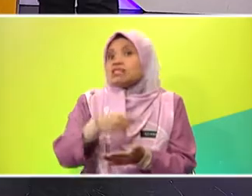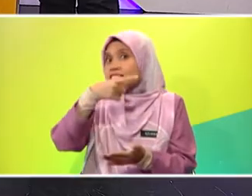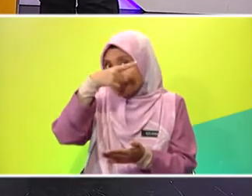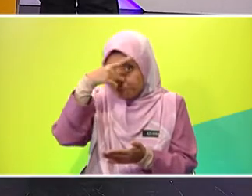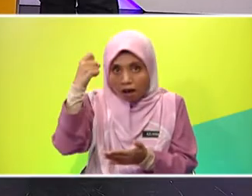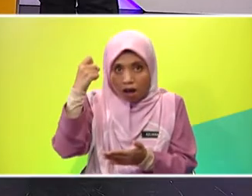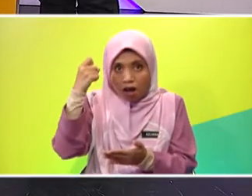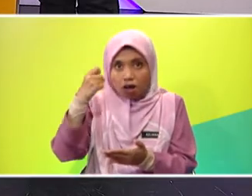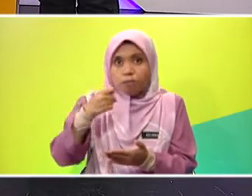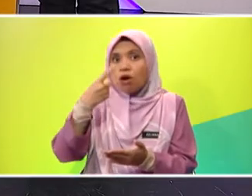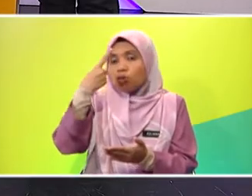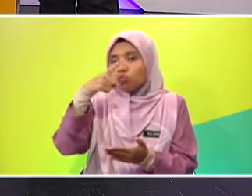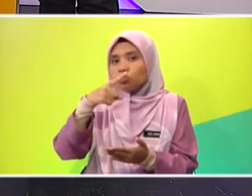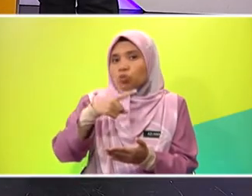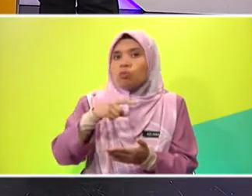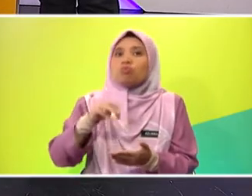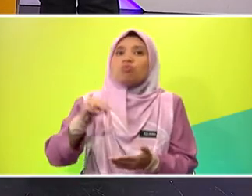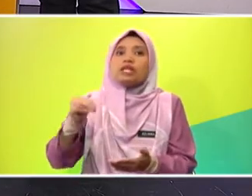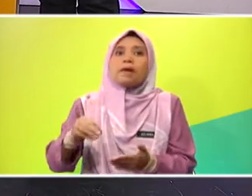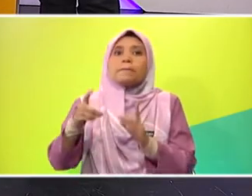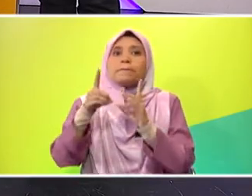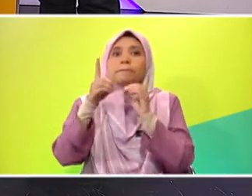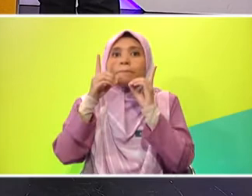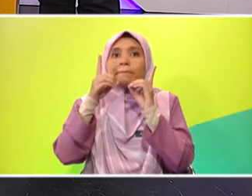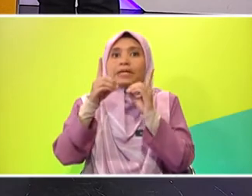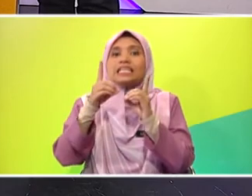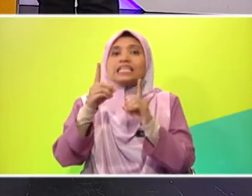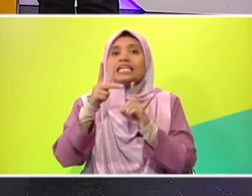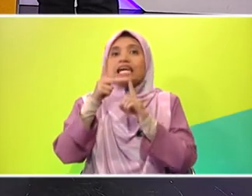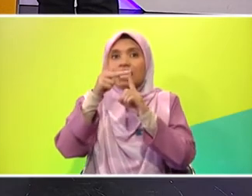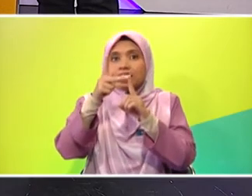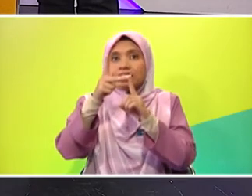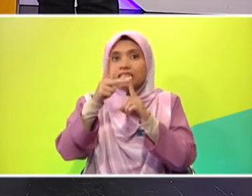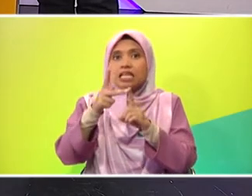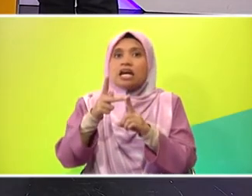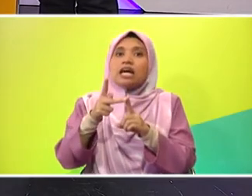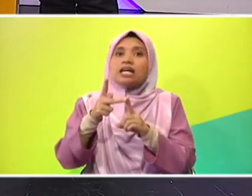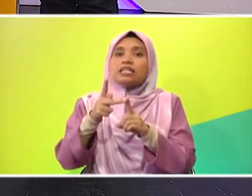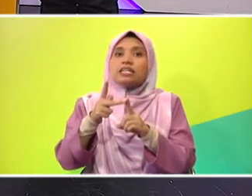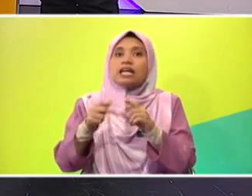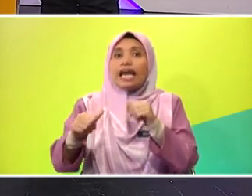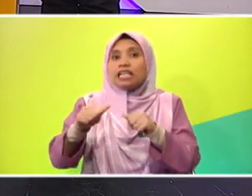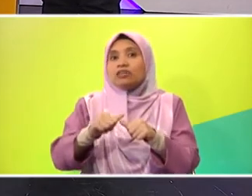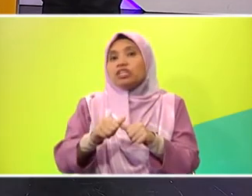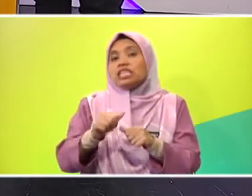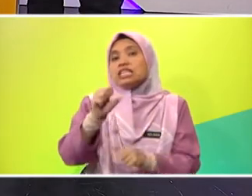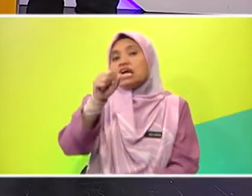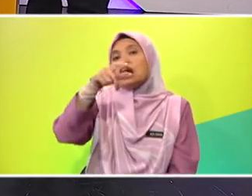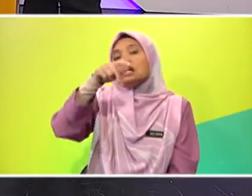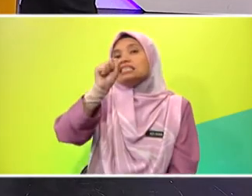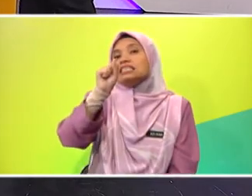untuk anak-anak Pendi khas ini adalah salah satu activities Eko moto halus dan chef Muto kasar mereka